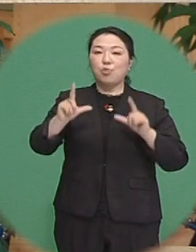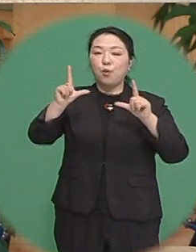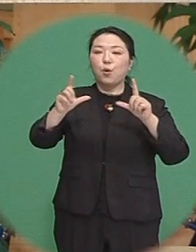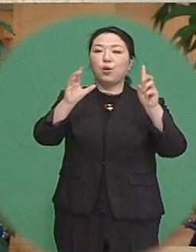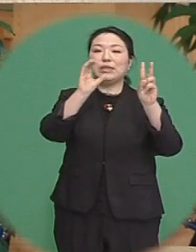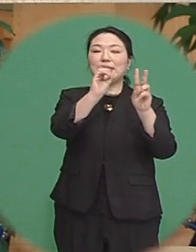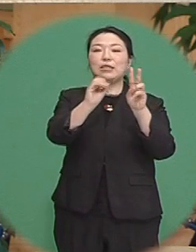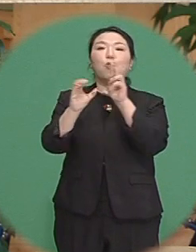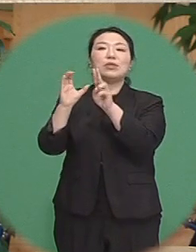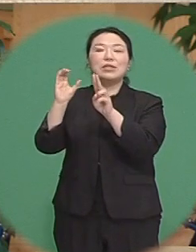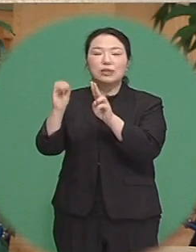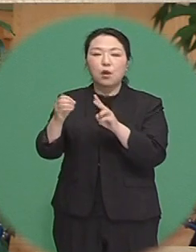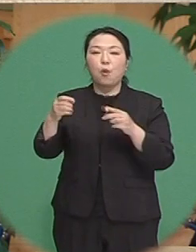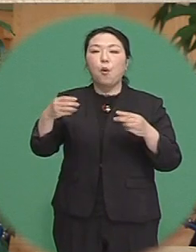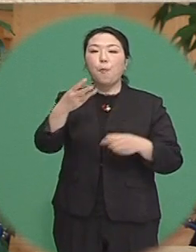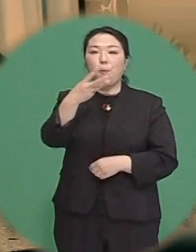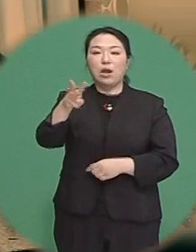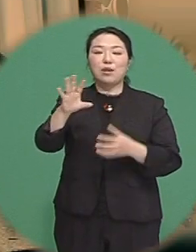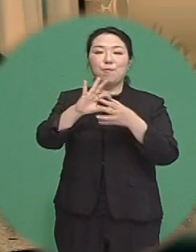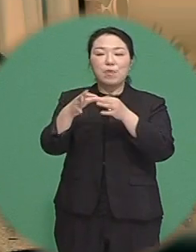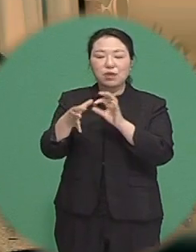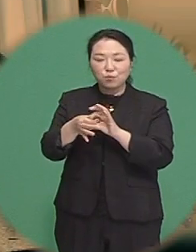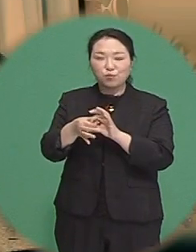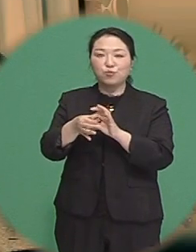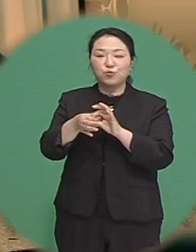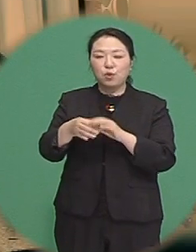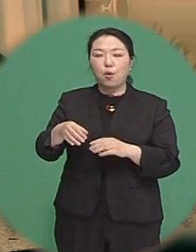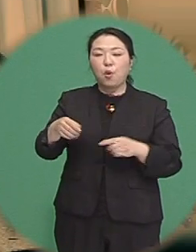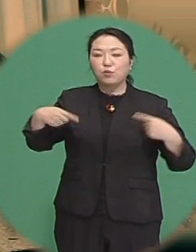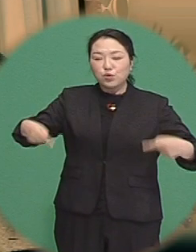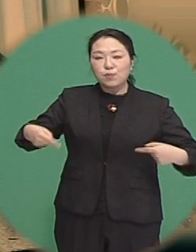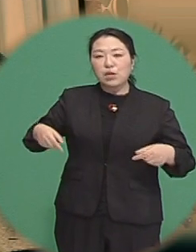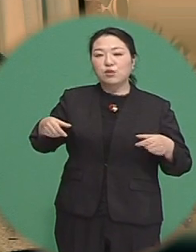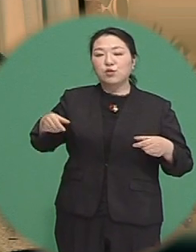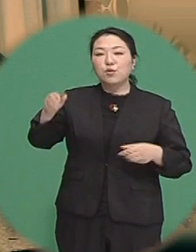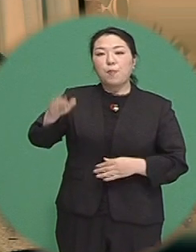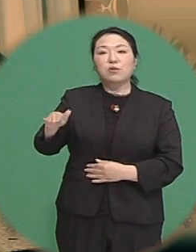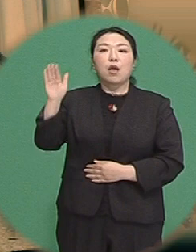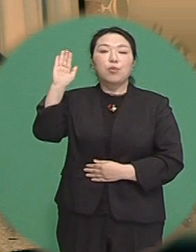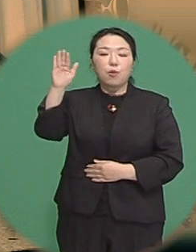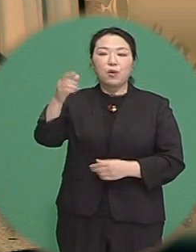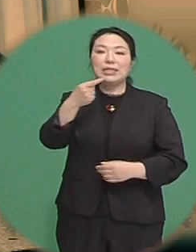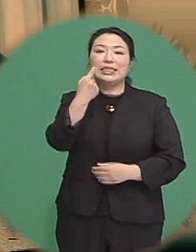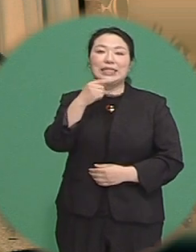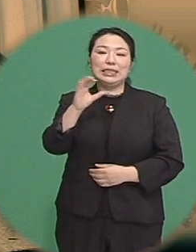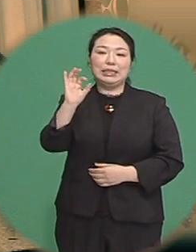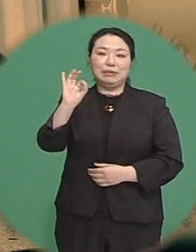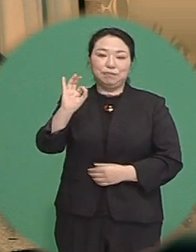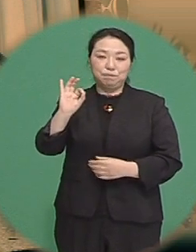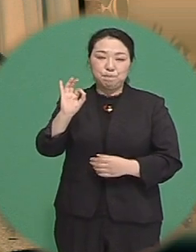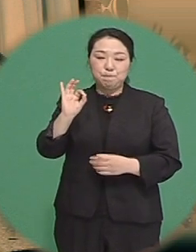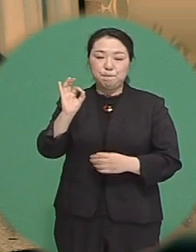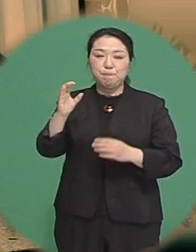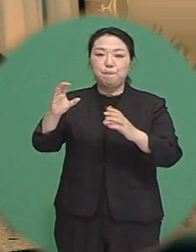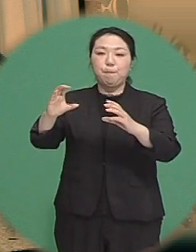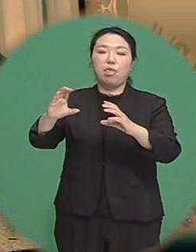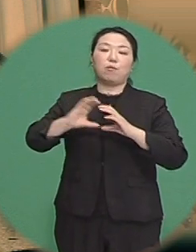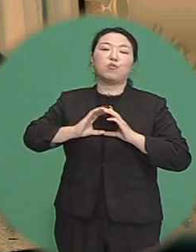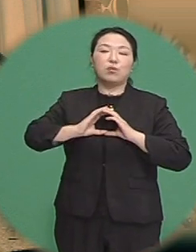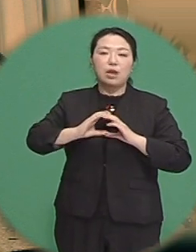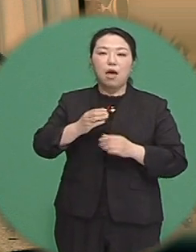2020パラリンピック競技大会車椅子バスケットボールの銀メダリストであります豊嶋亮さんから